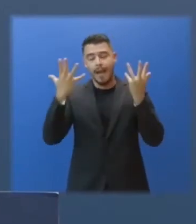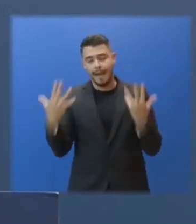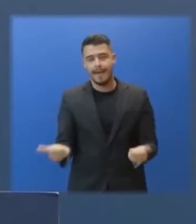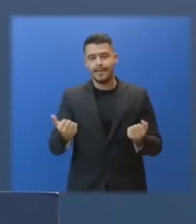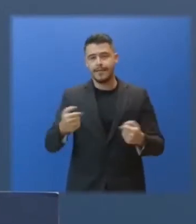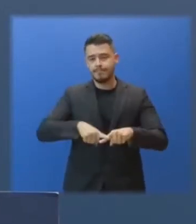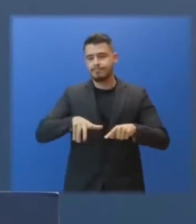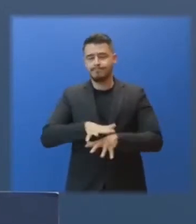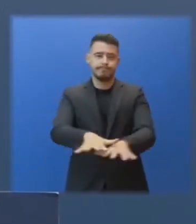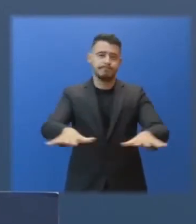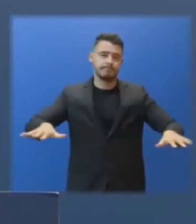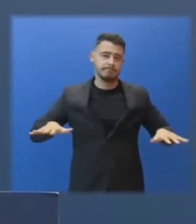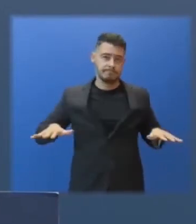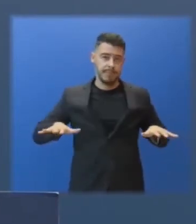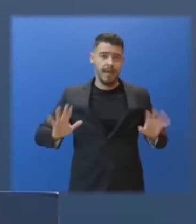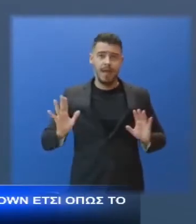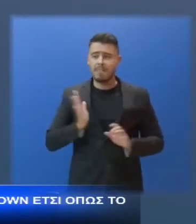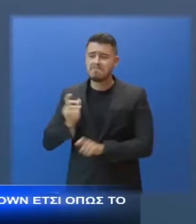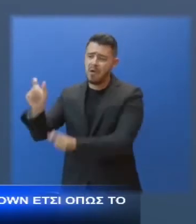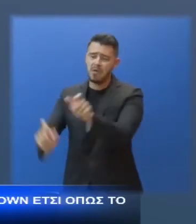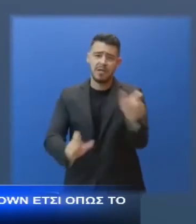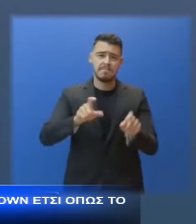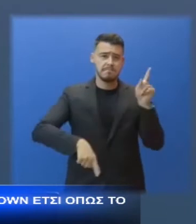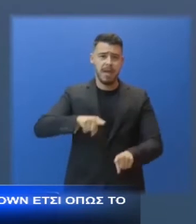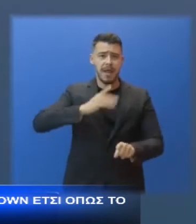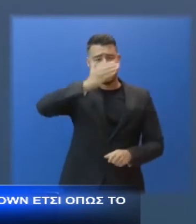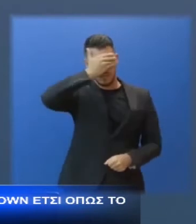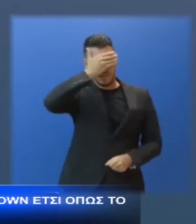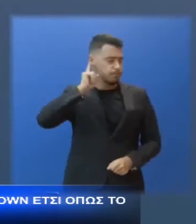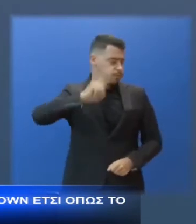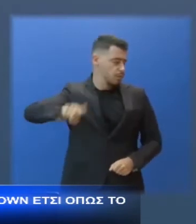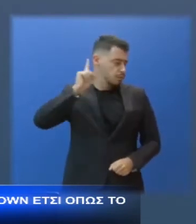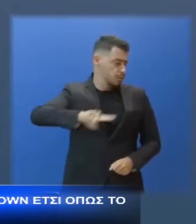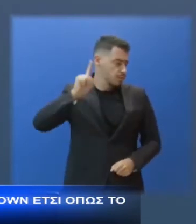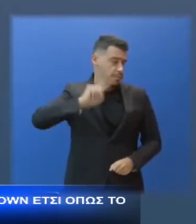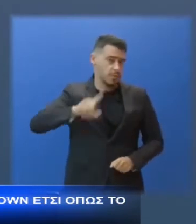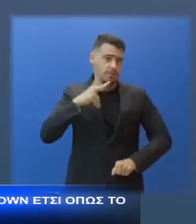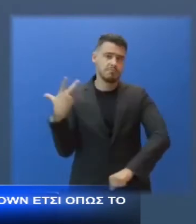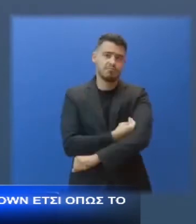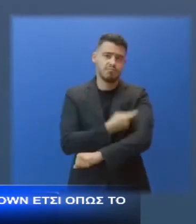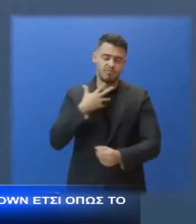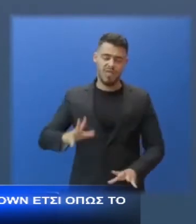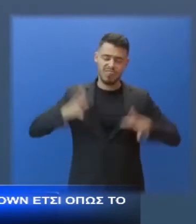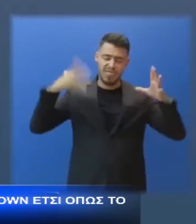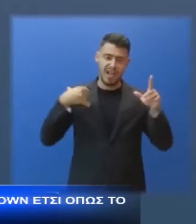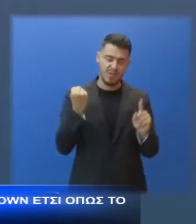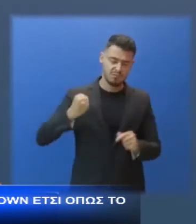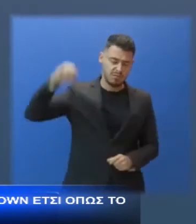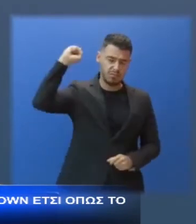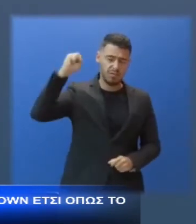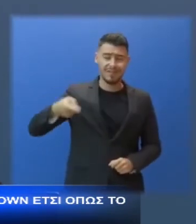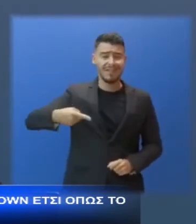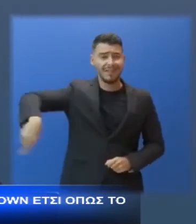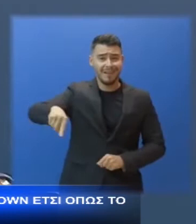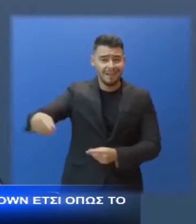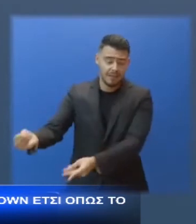υπάρχουν ακόμα συμπολίτες μας που συμπεριφέρονται σαν να μην υπάρχει. Η άρνηση του εμβολιασμού κυρίως συντηρεί μια κατάσταση η οποία είναι